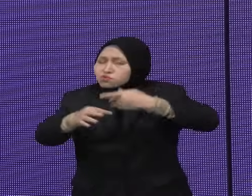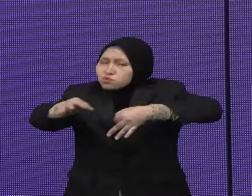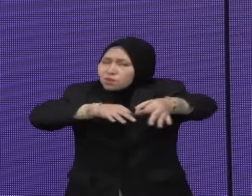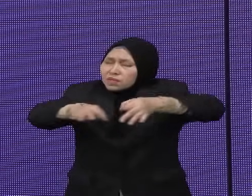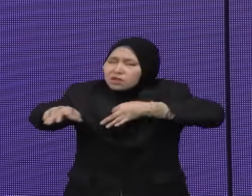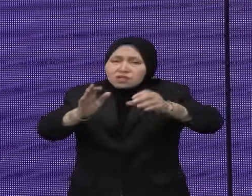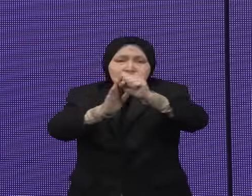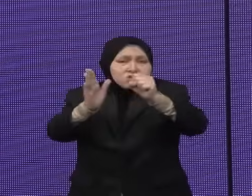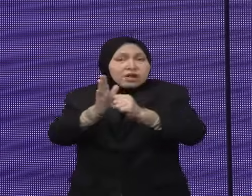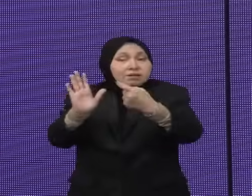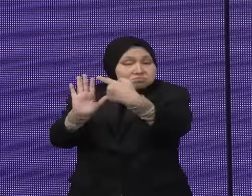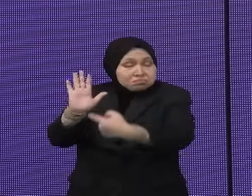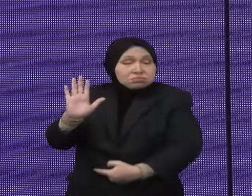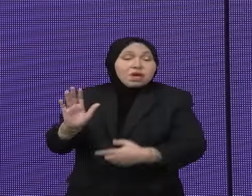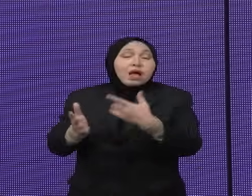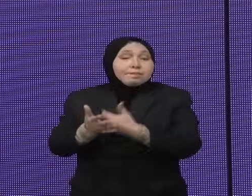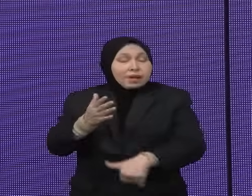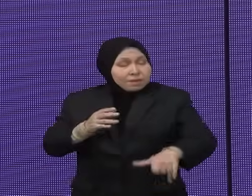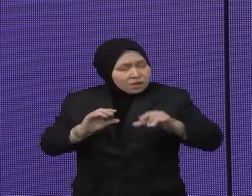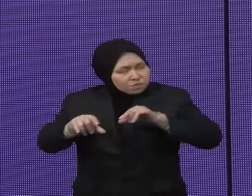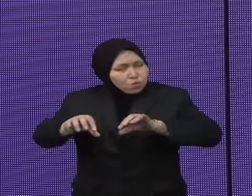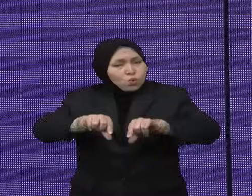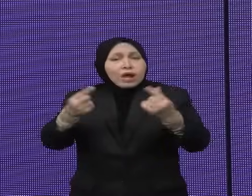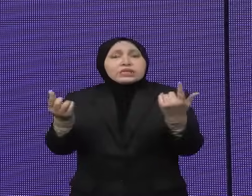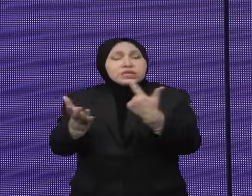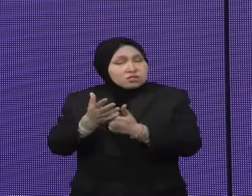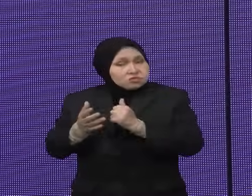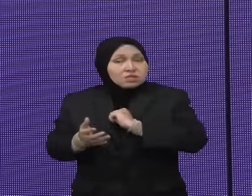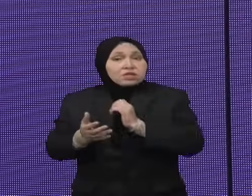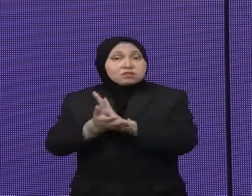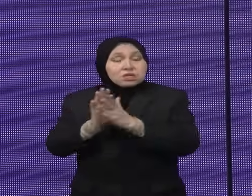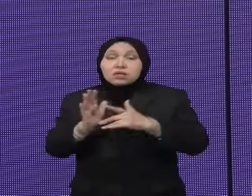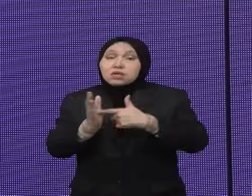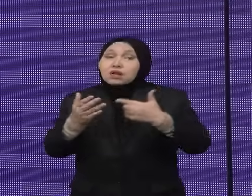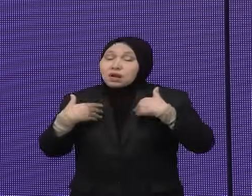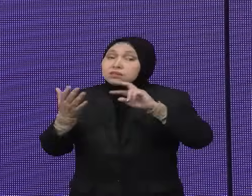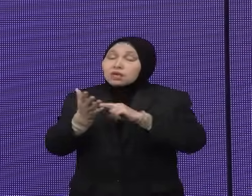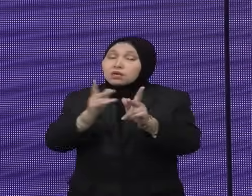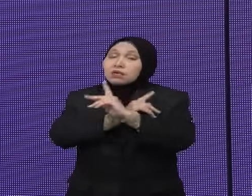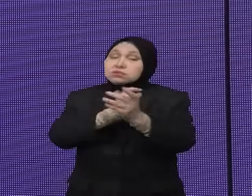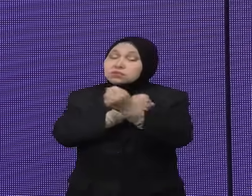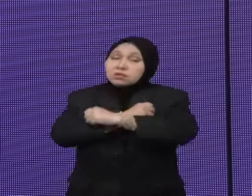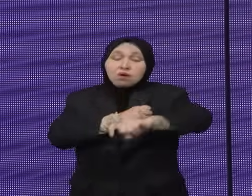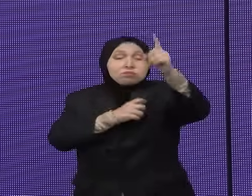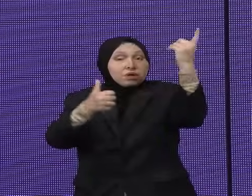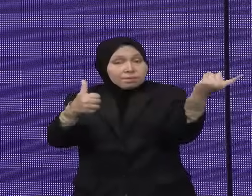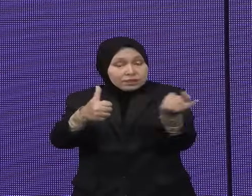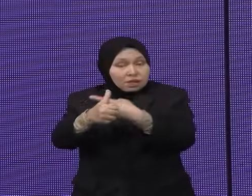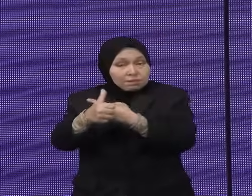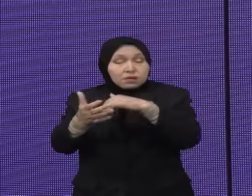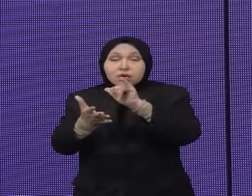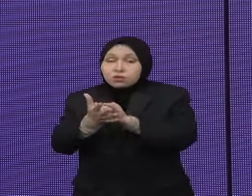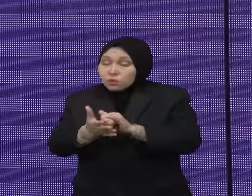menerangkan syariat ini, ya, menerangkan bayyinah iaitu Al-Quran ini sendiri, ini adalah tanda kasih sayang Allah yang pertama,